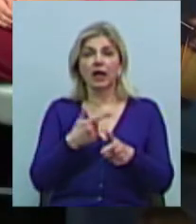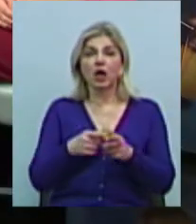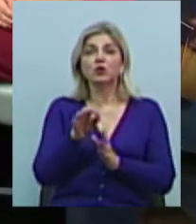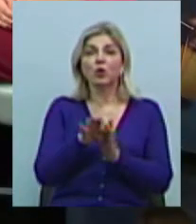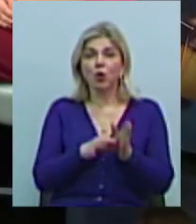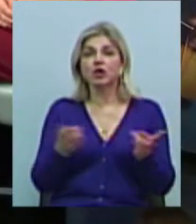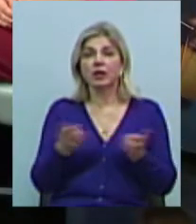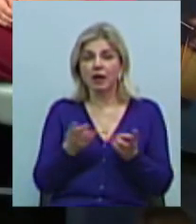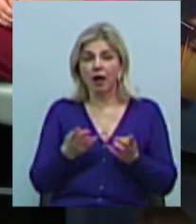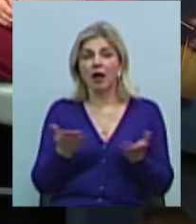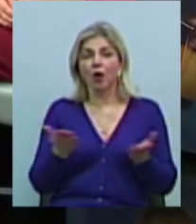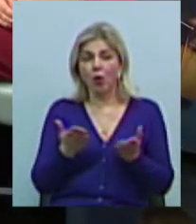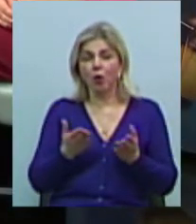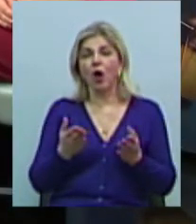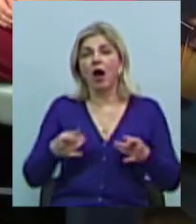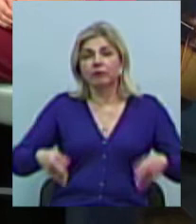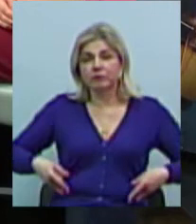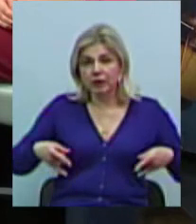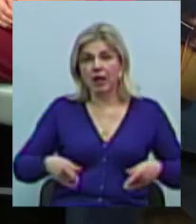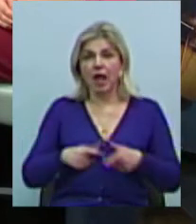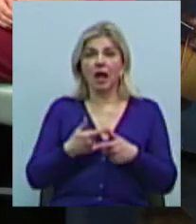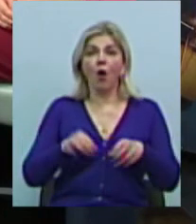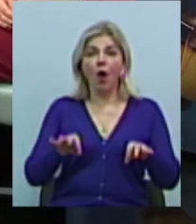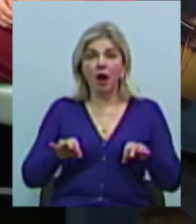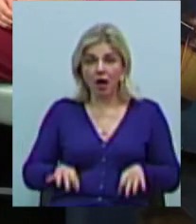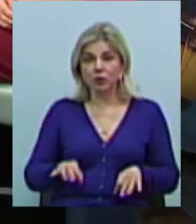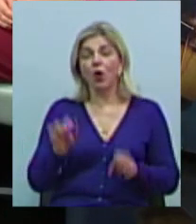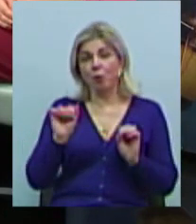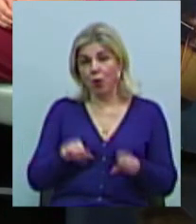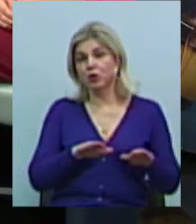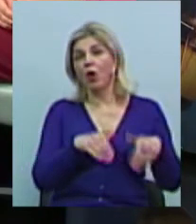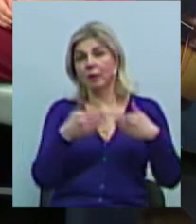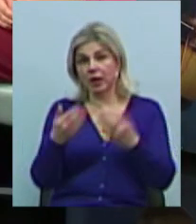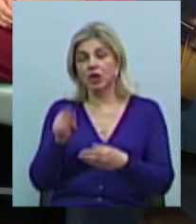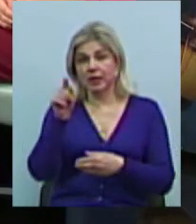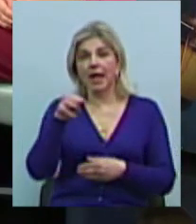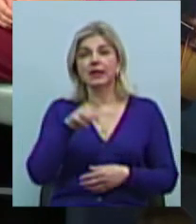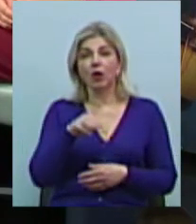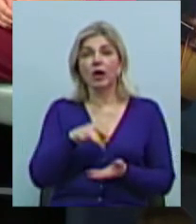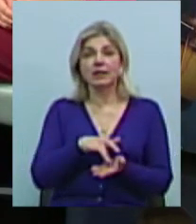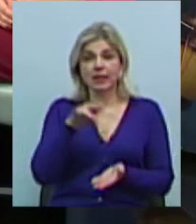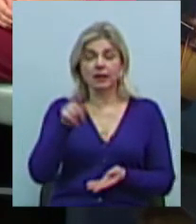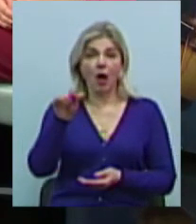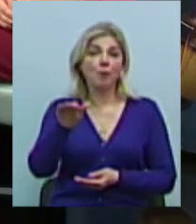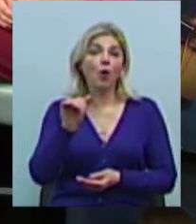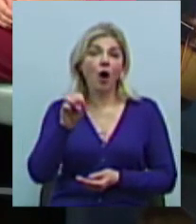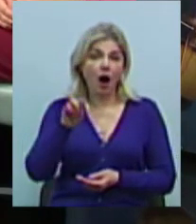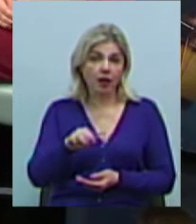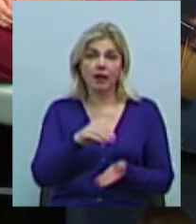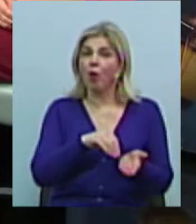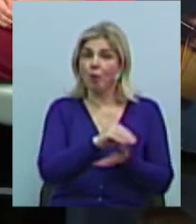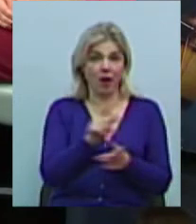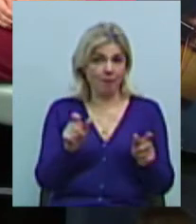треба якусь милицю, чи коляски, чи ще, вони можуть звертатися в ці територіальні центри і на прокат не купляти в